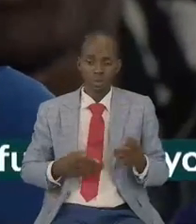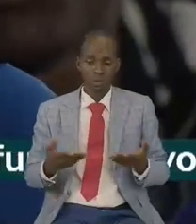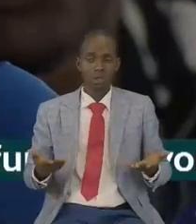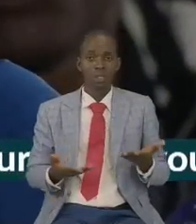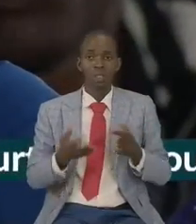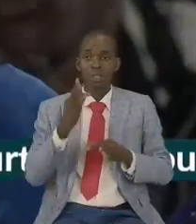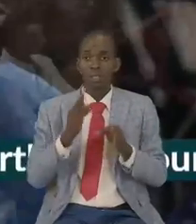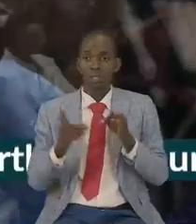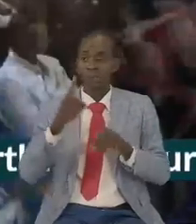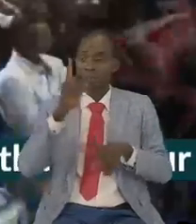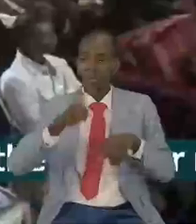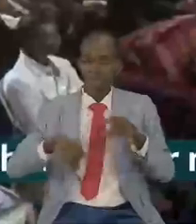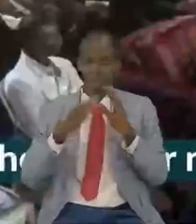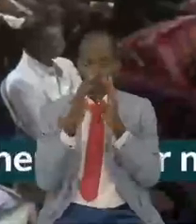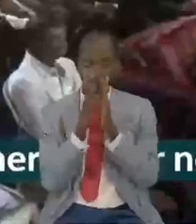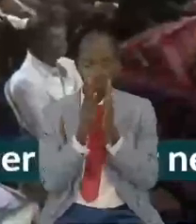Occupons-nous rapidement de ceux qui